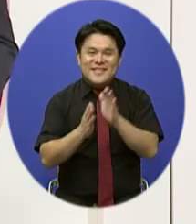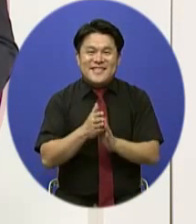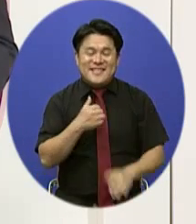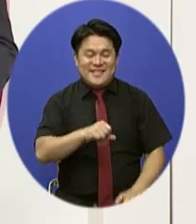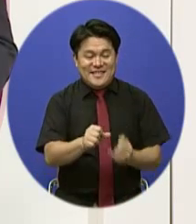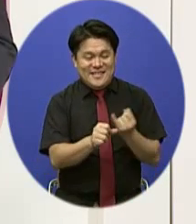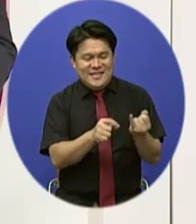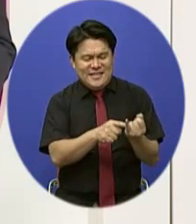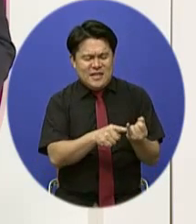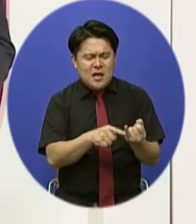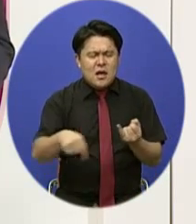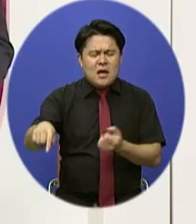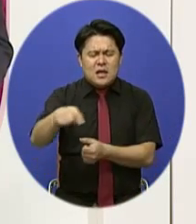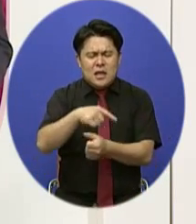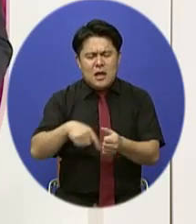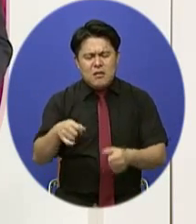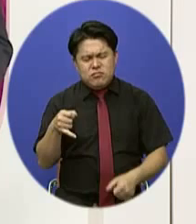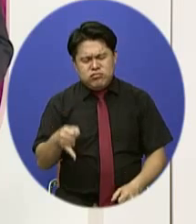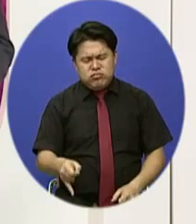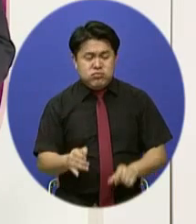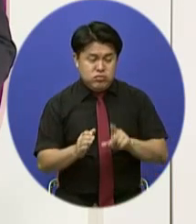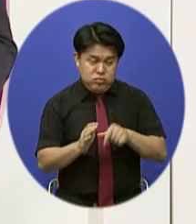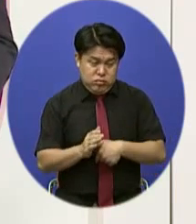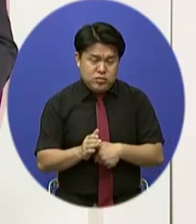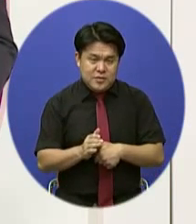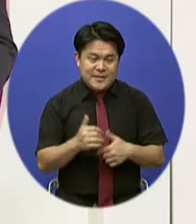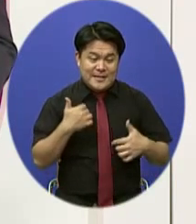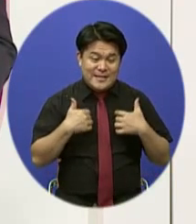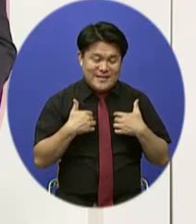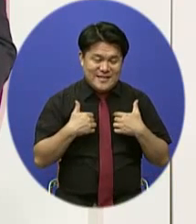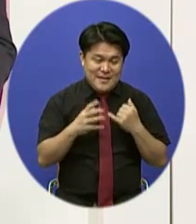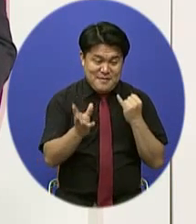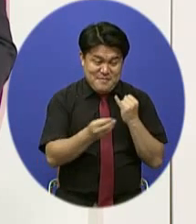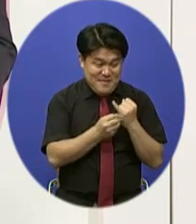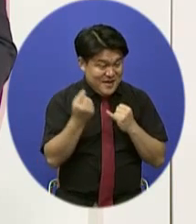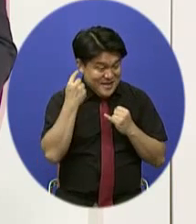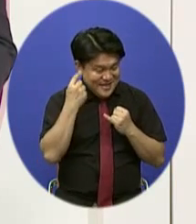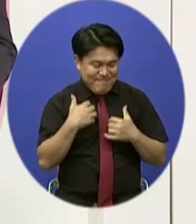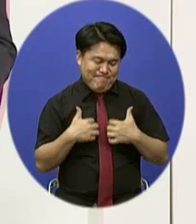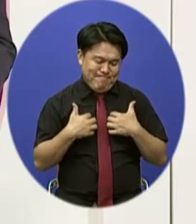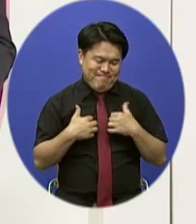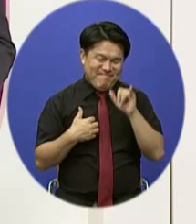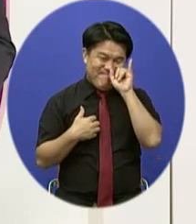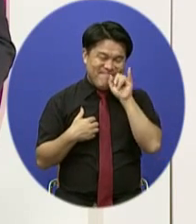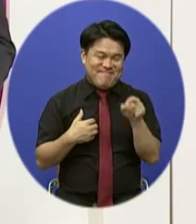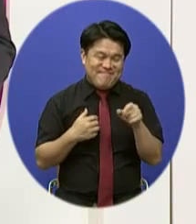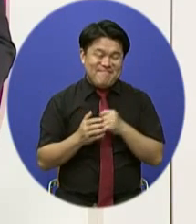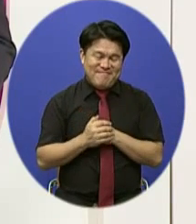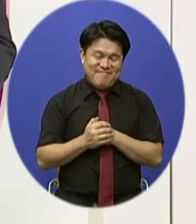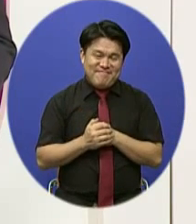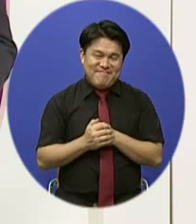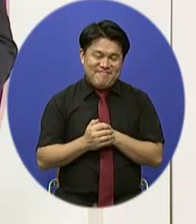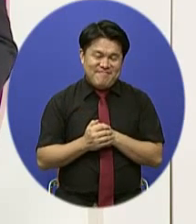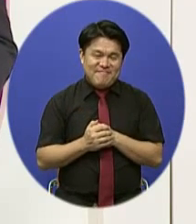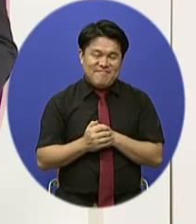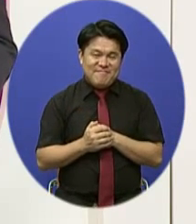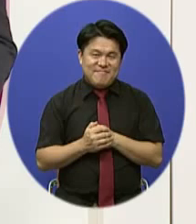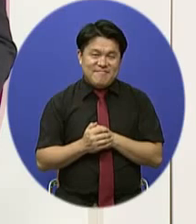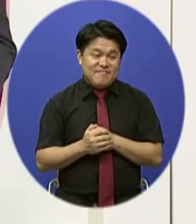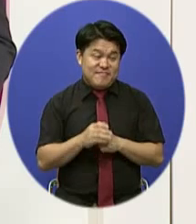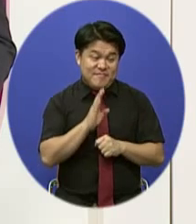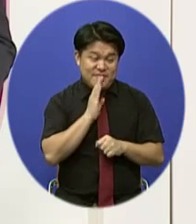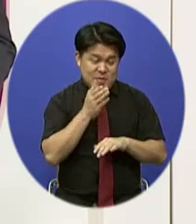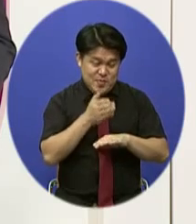너무 힘든 상황에서 그 소식을 진짜로 기쁜 소식을 전해준 우리 며느리 그때도